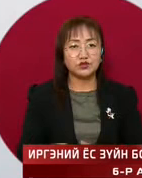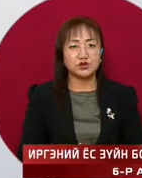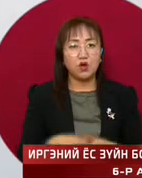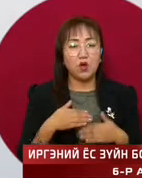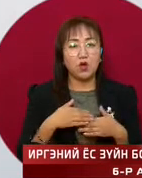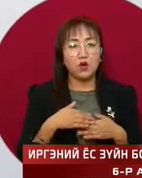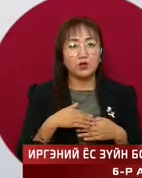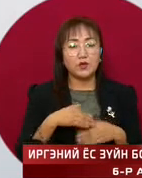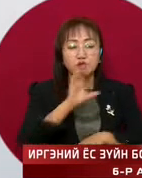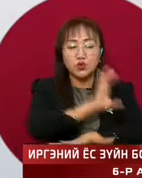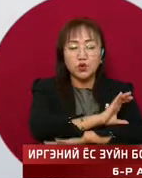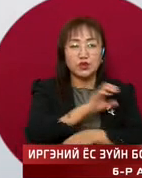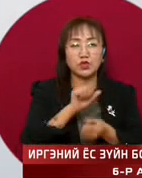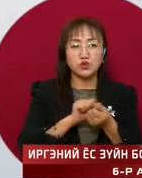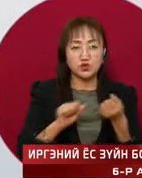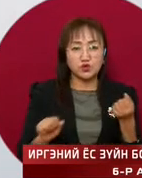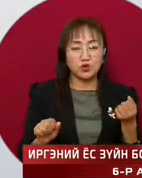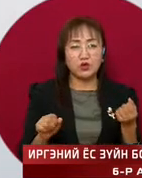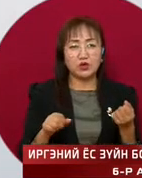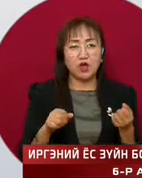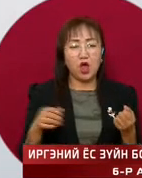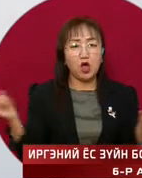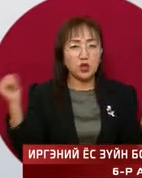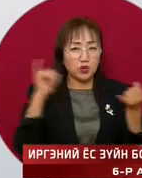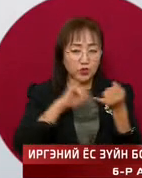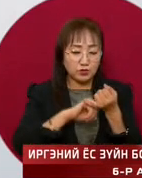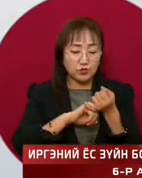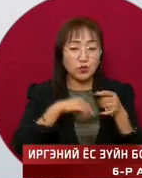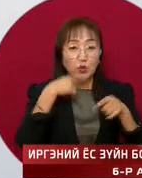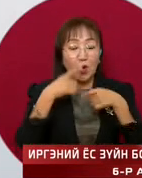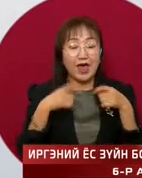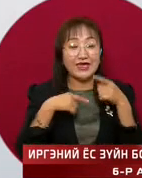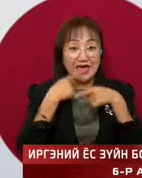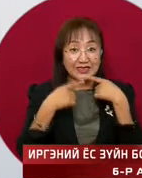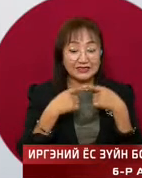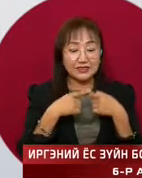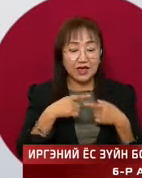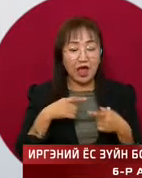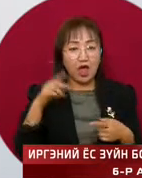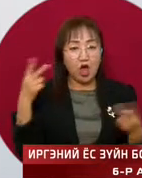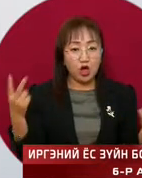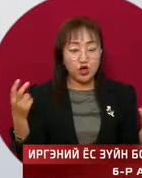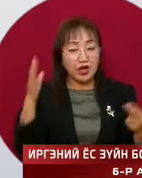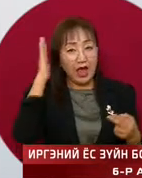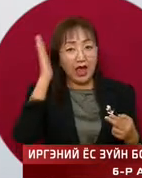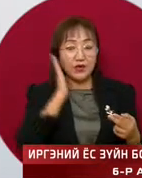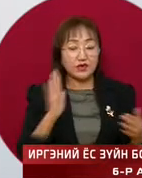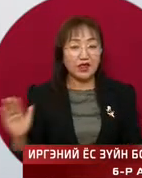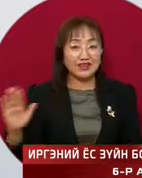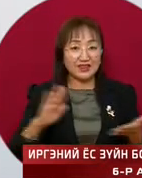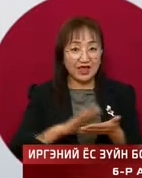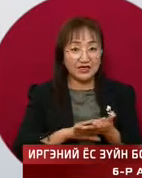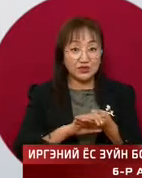Улмаар тэд сургуулаа төгсөөд гэр бүл болох тухай ярилцсан хоёр талын аав ээжээ танилцуулна